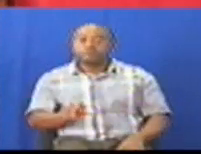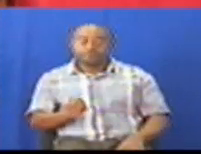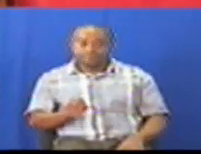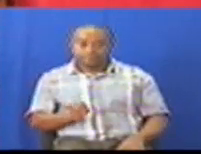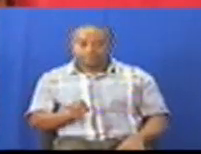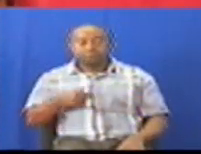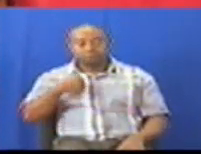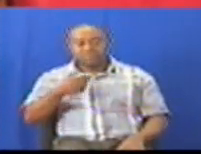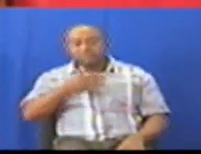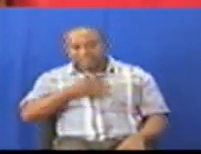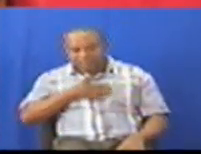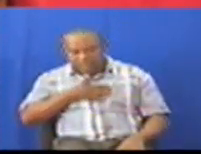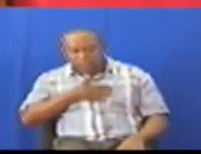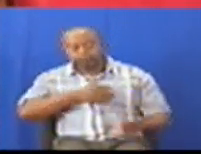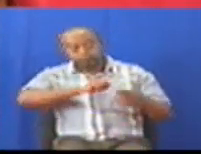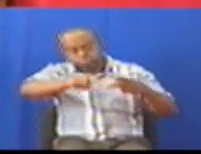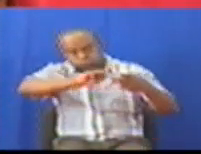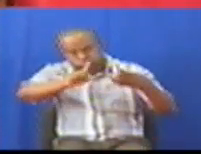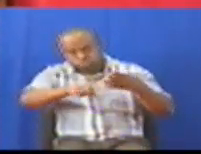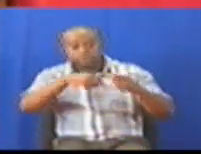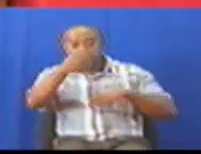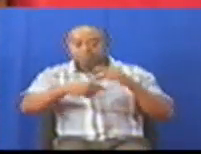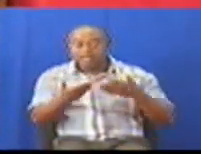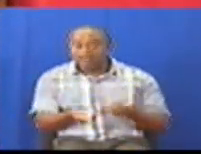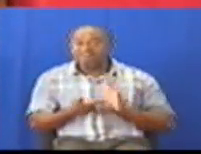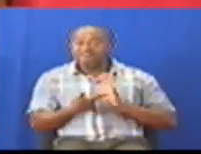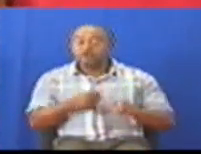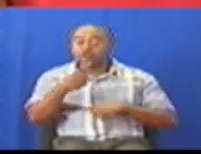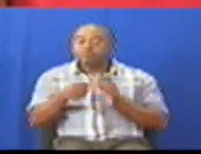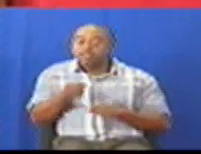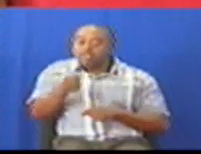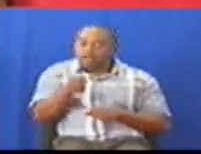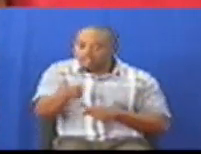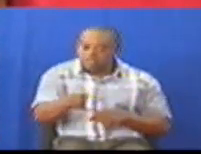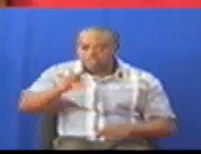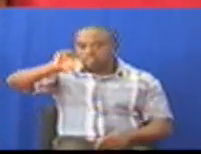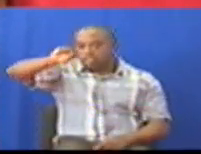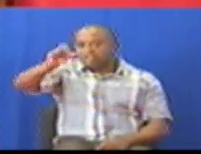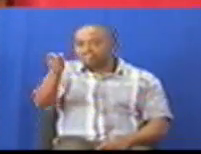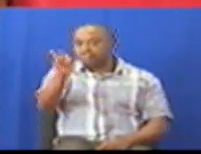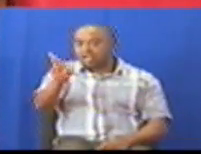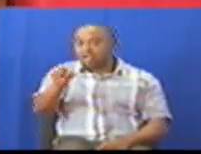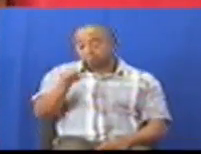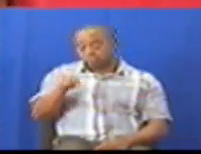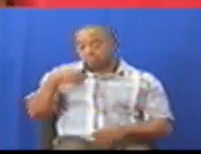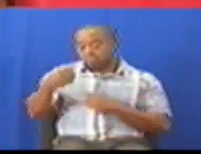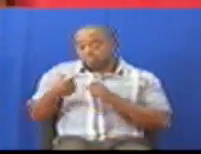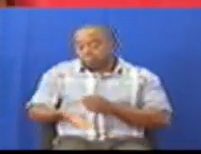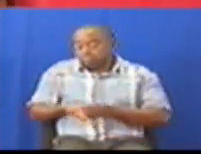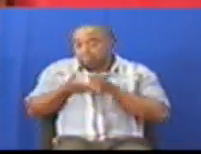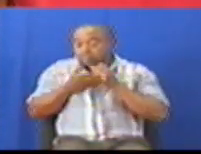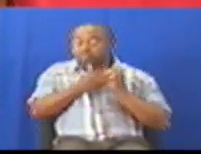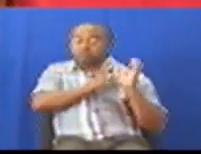Ningependa kutaja miradi hiyo kama standard gauge ya railway ambayo itasaidia sana kubeba mizigo